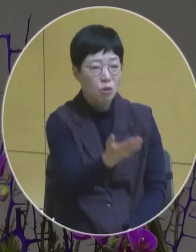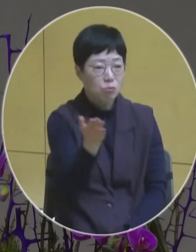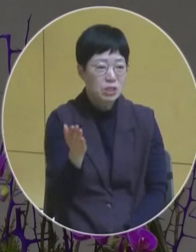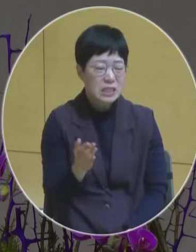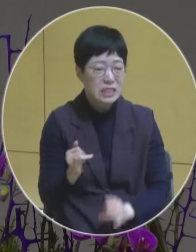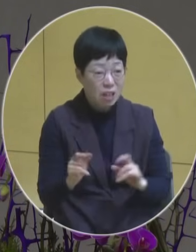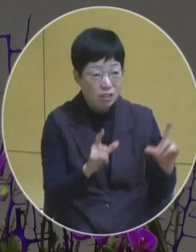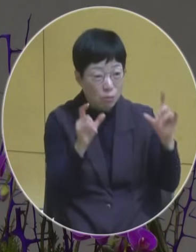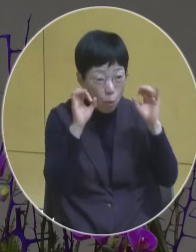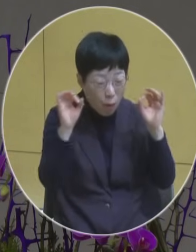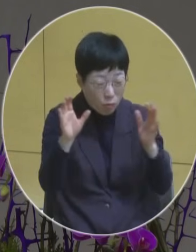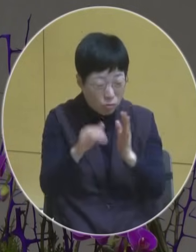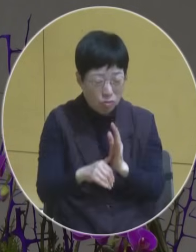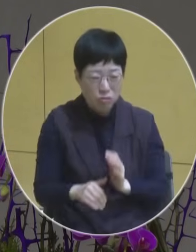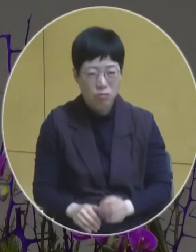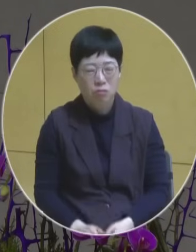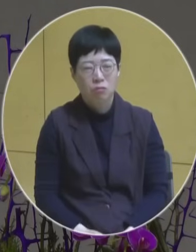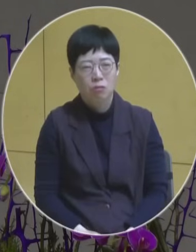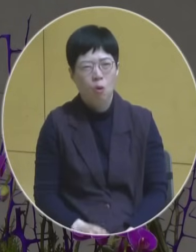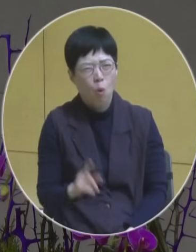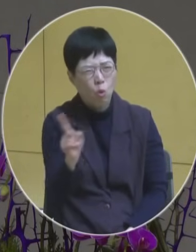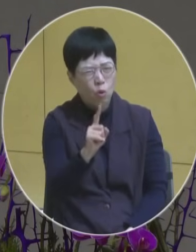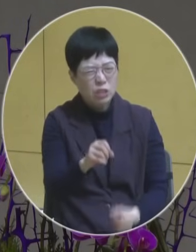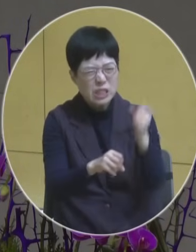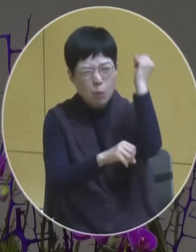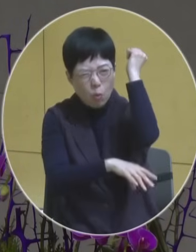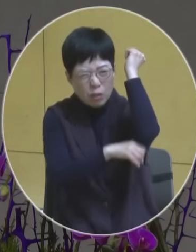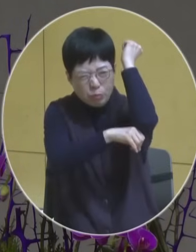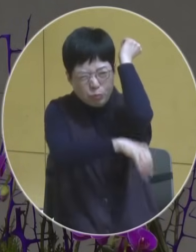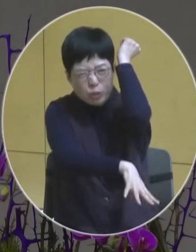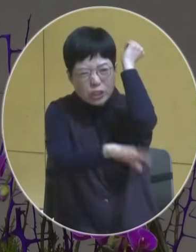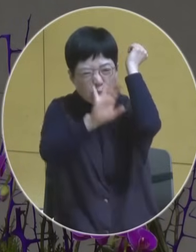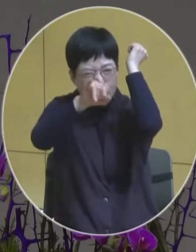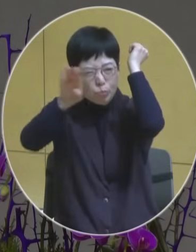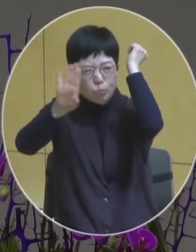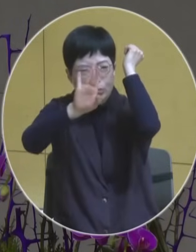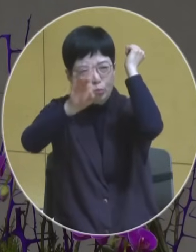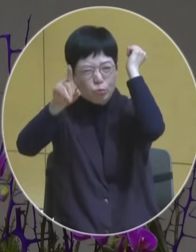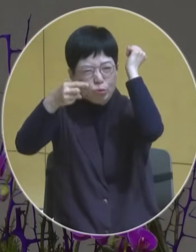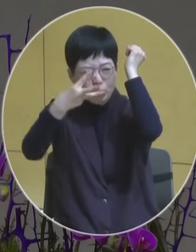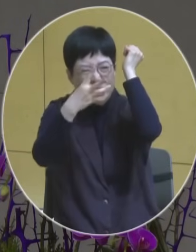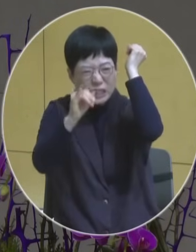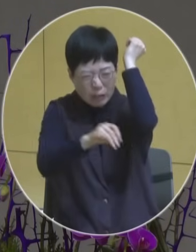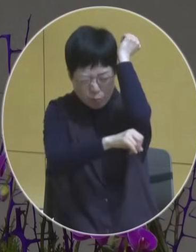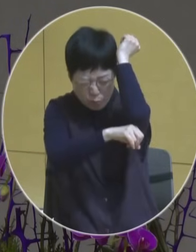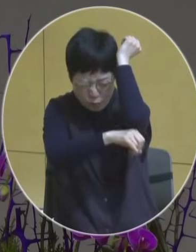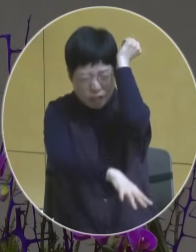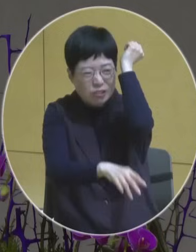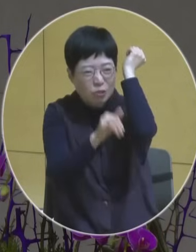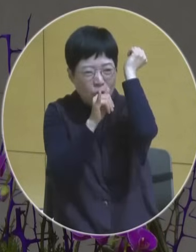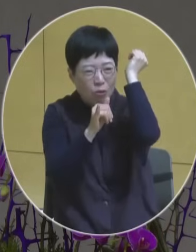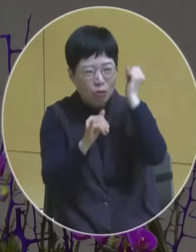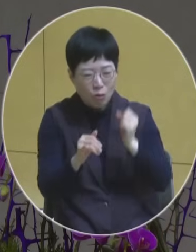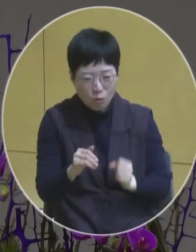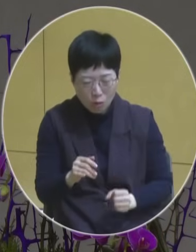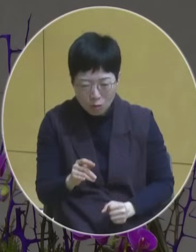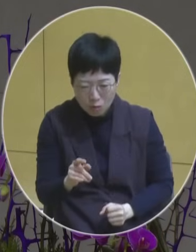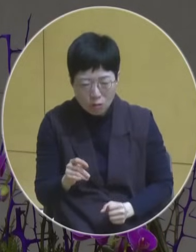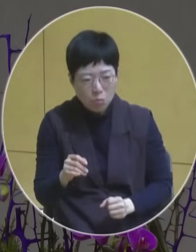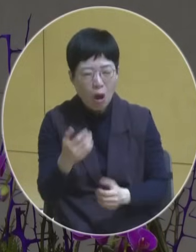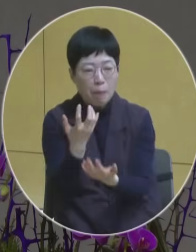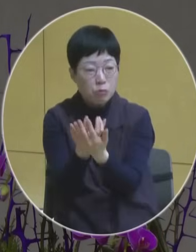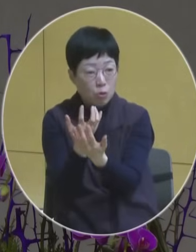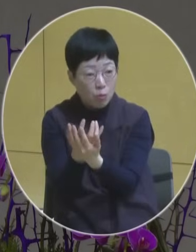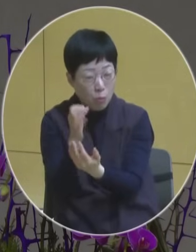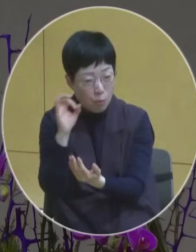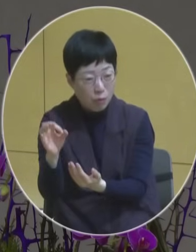여러분, 우리 인생도 다 어떤 근거가 있습니다. 뿌리가 있습니다. 기초가 있죠. 인생을 살아갈 때 사람들이 그것을